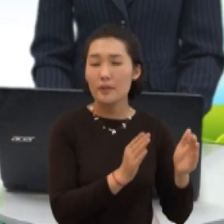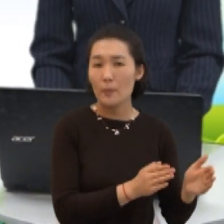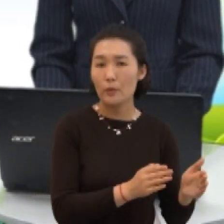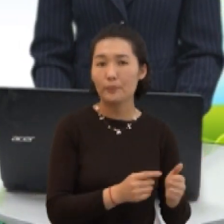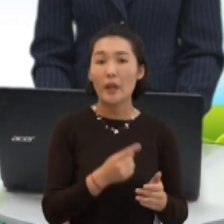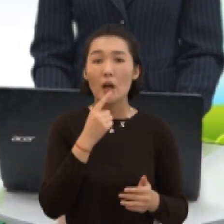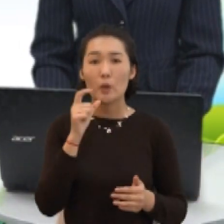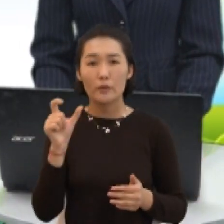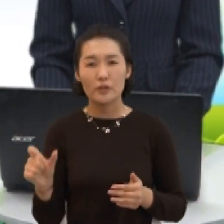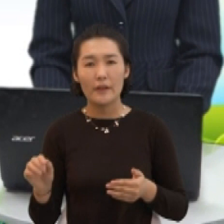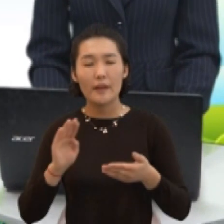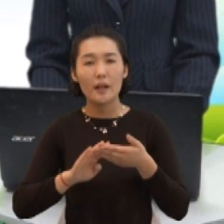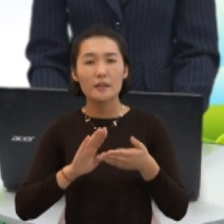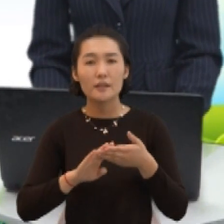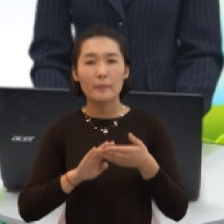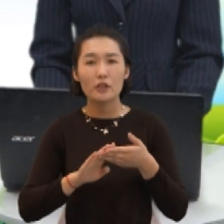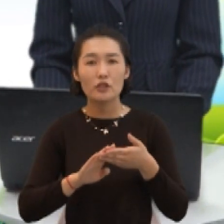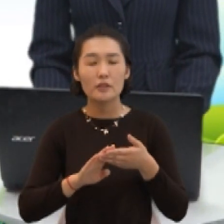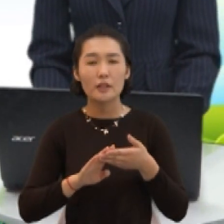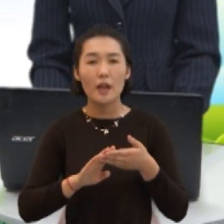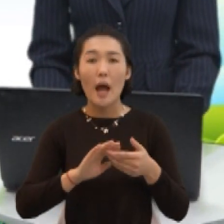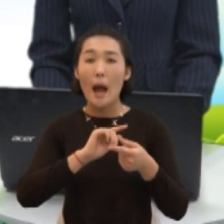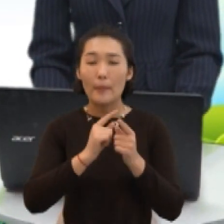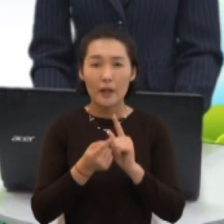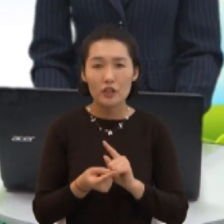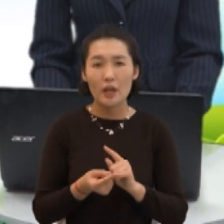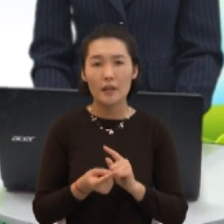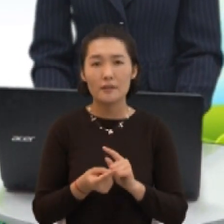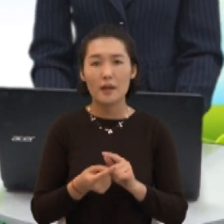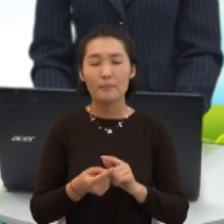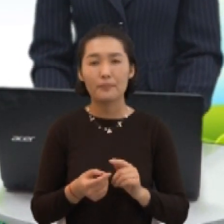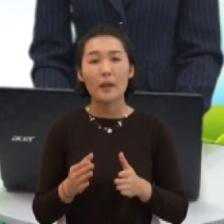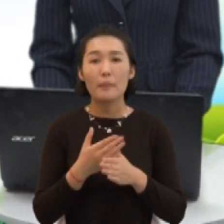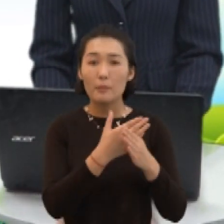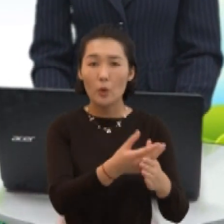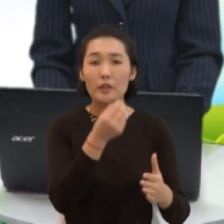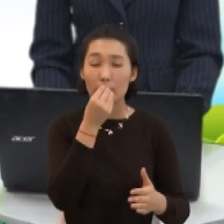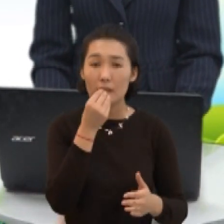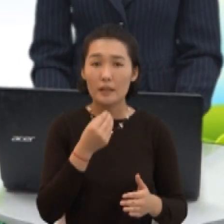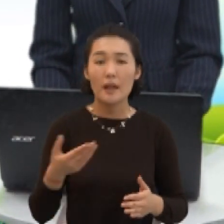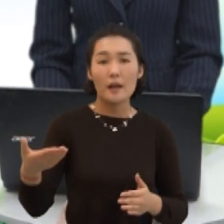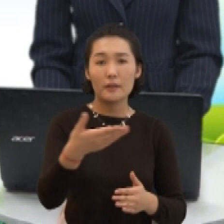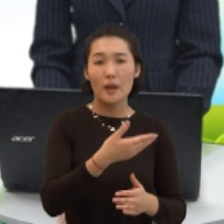человека систематически обогащается при помощи питания. Нашему организму